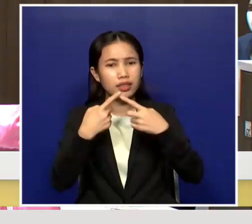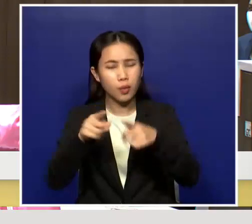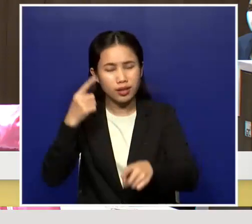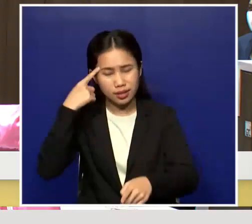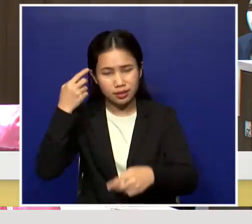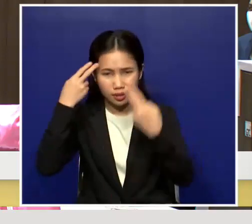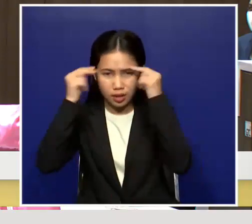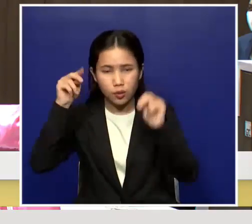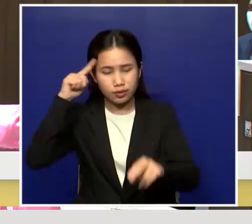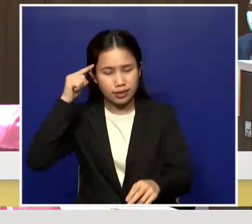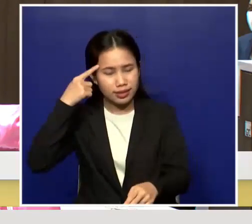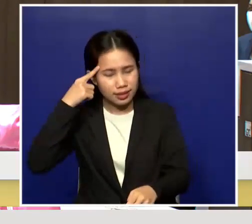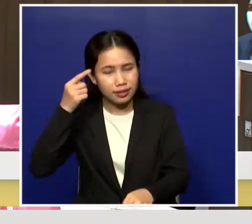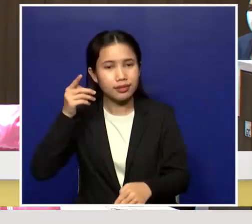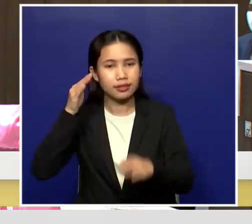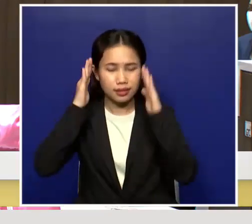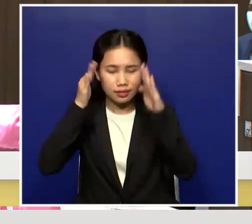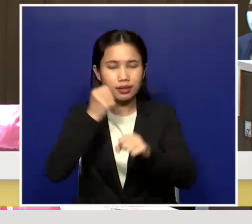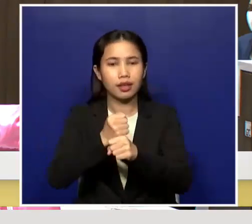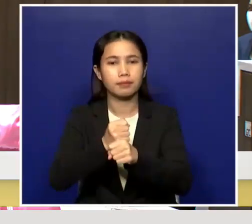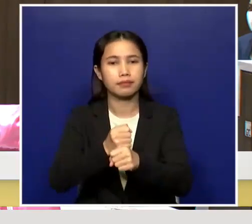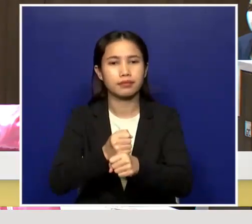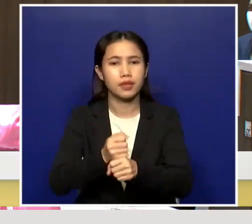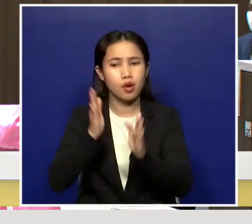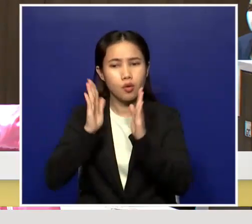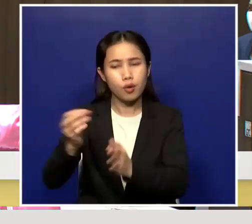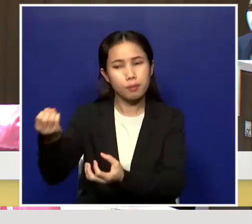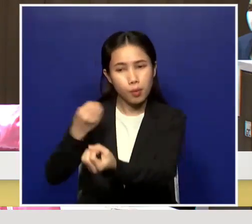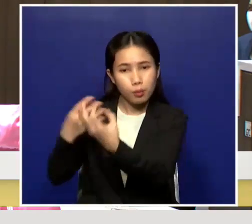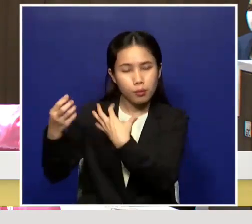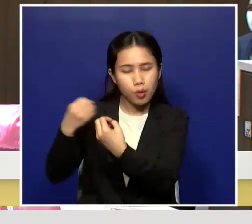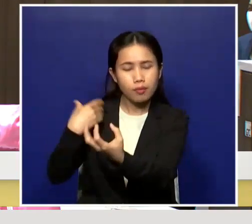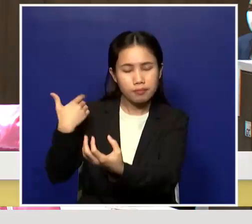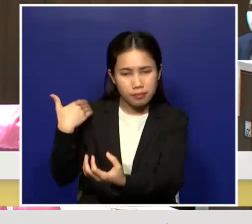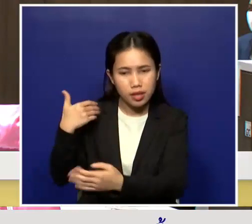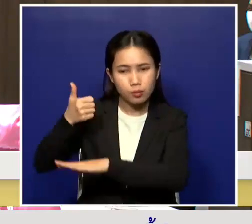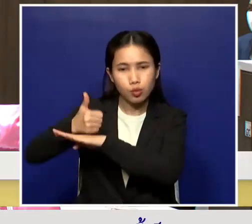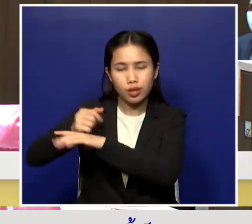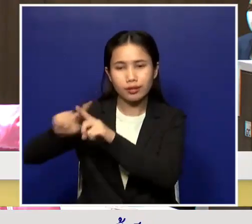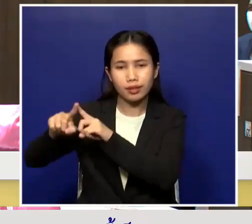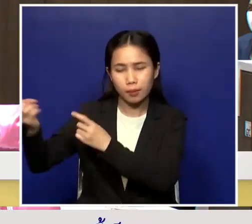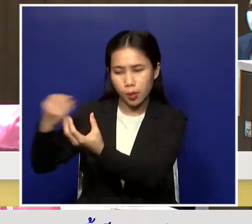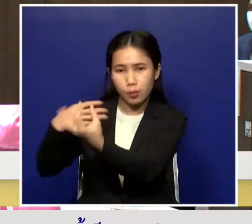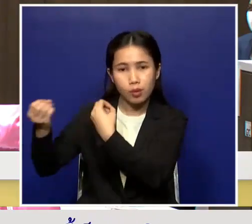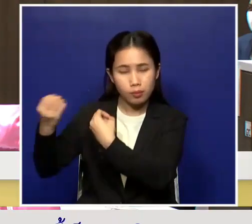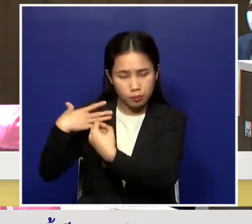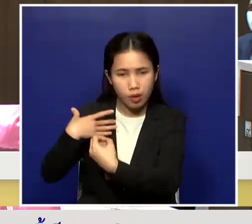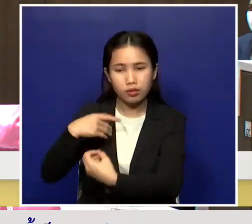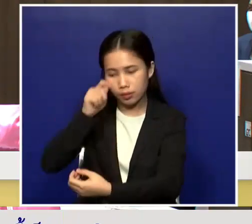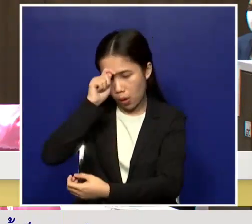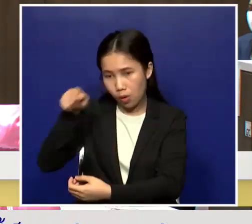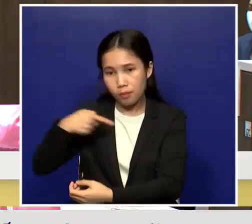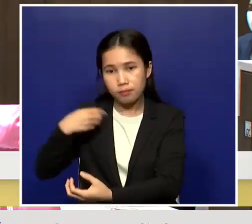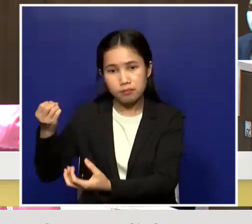จทำแบบนี้มีคนบอกผมหลายคนเลยผู้หลักผู้ใหญ่ที่ผมเคารพนะได้มาเล่าผมฟังเนี่ยทุกคนพูดเป็นเสียงเดียวเลย